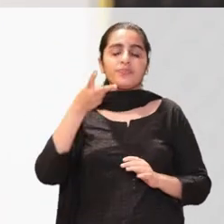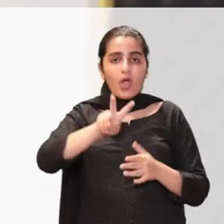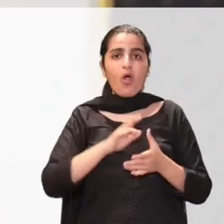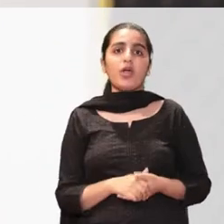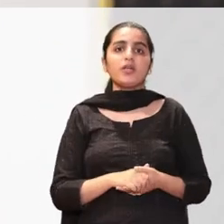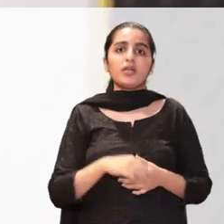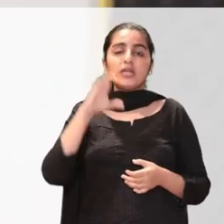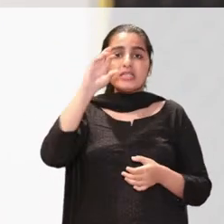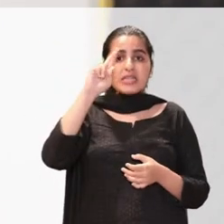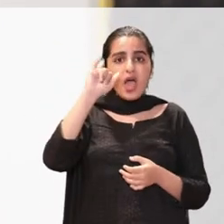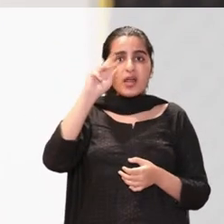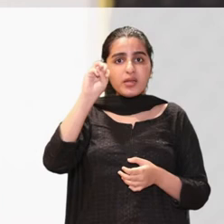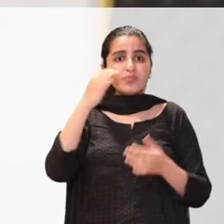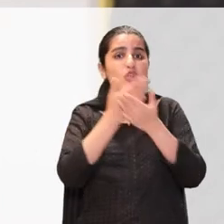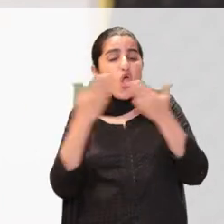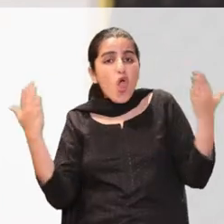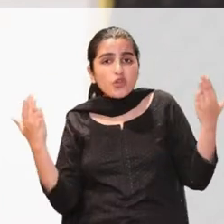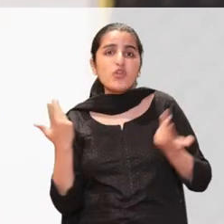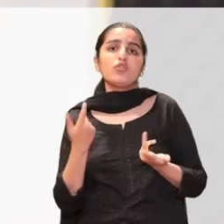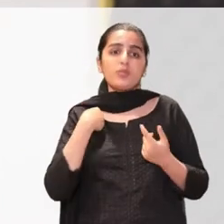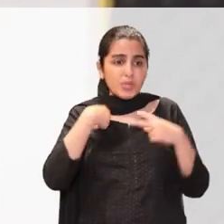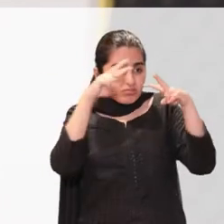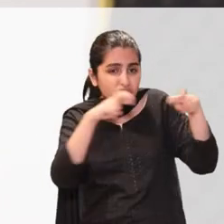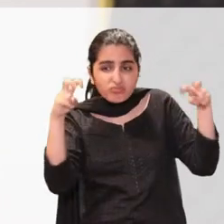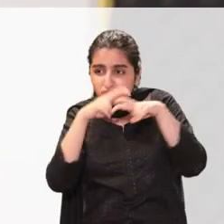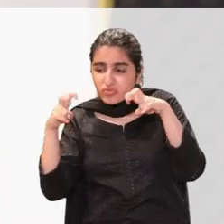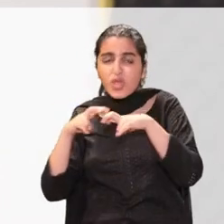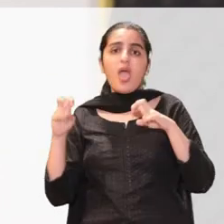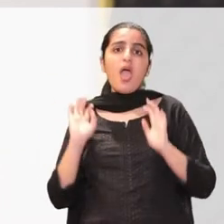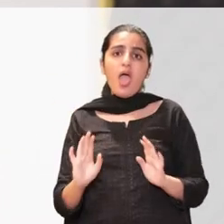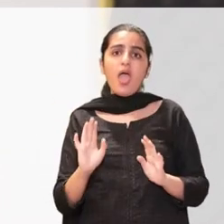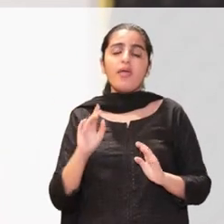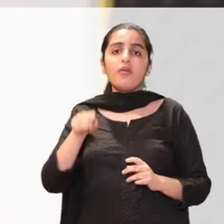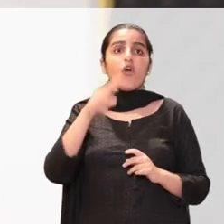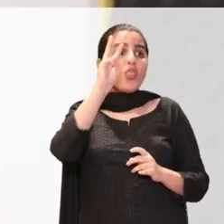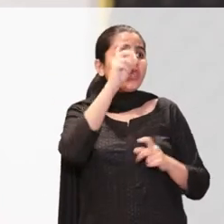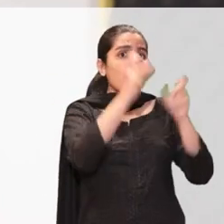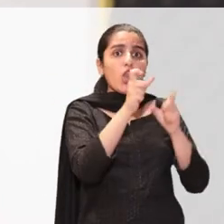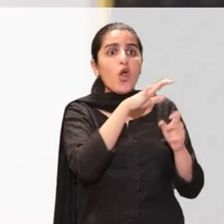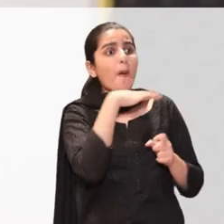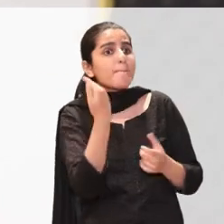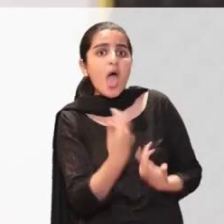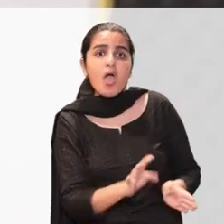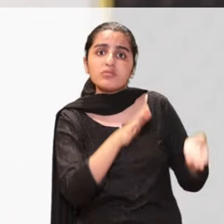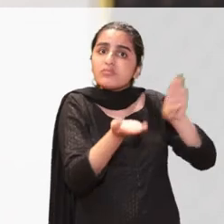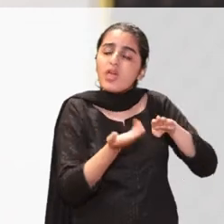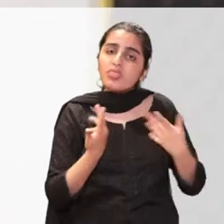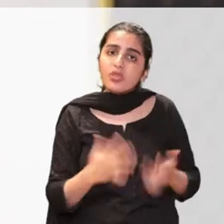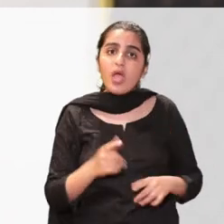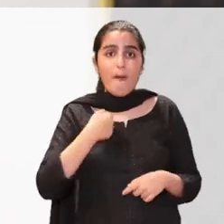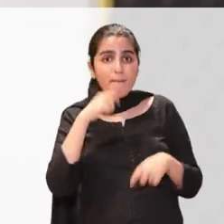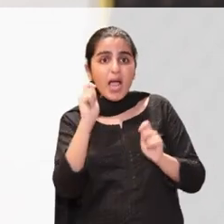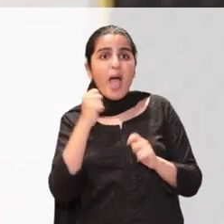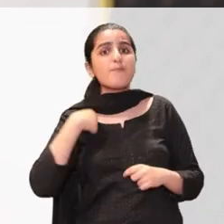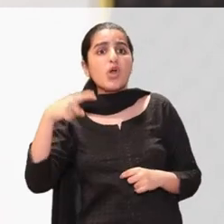और यह ट्रोली अब हमारा काम है अमरुद शेयर से पूनम अरे तो अक्सर जवाब Reliance करें तो आप उसे कि आप करें